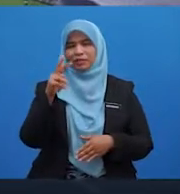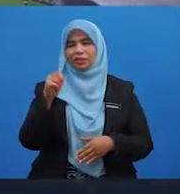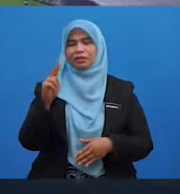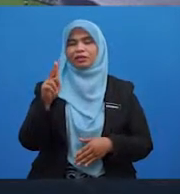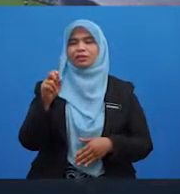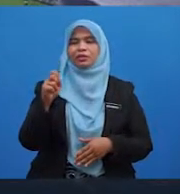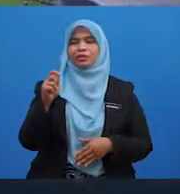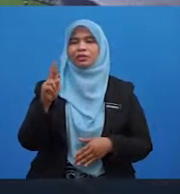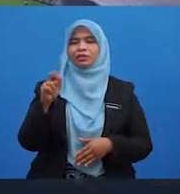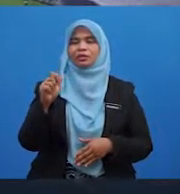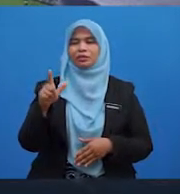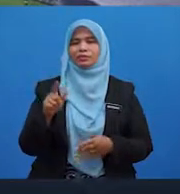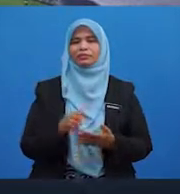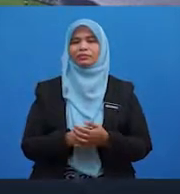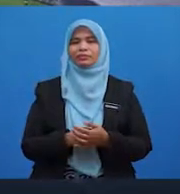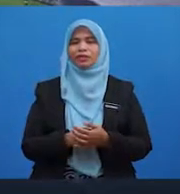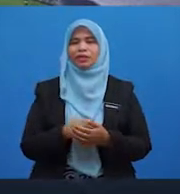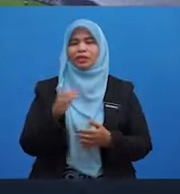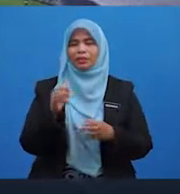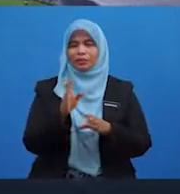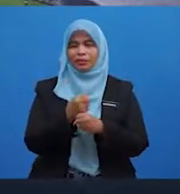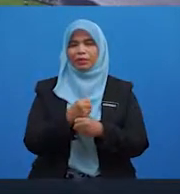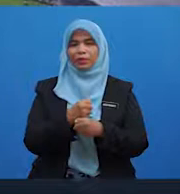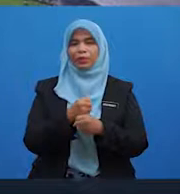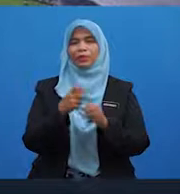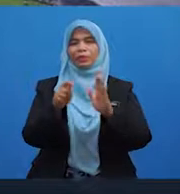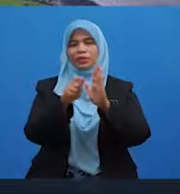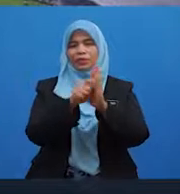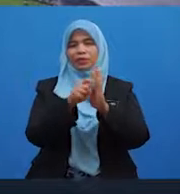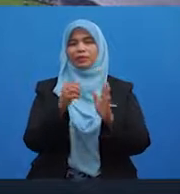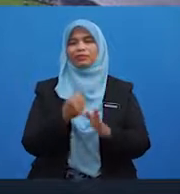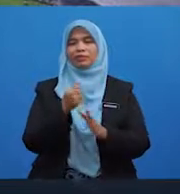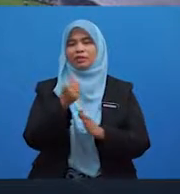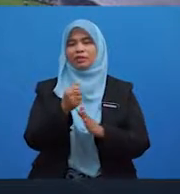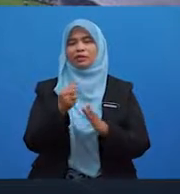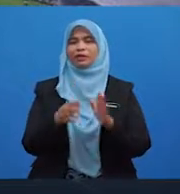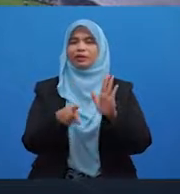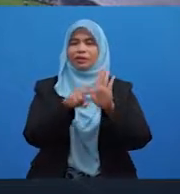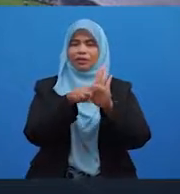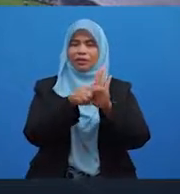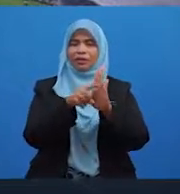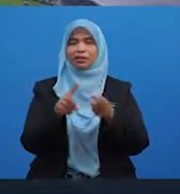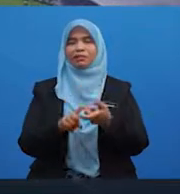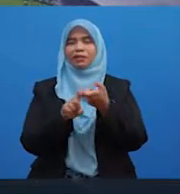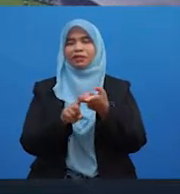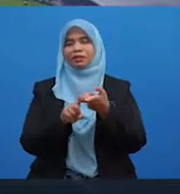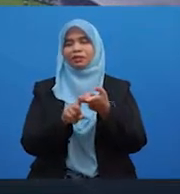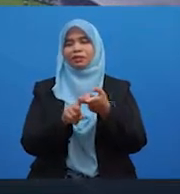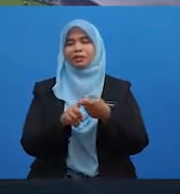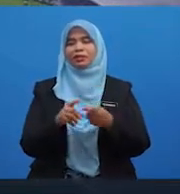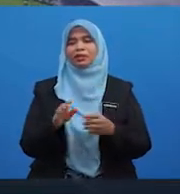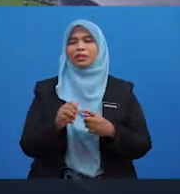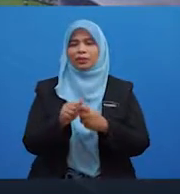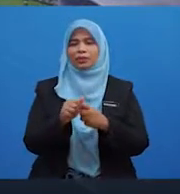kesan daripada kebangkitan boleh berbentuk positif atau negatif bergantung kepada tafsiran atau